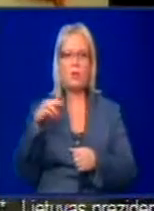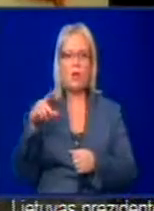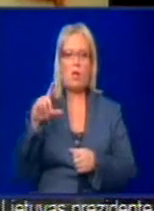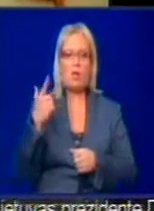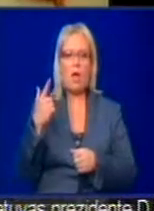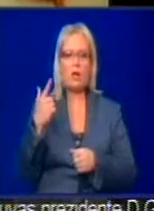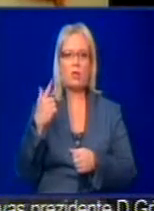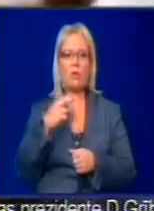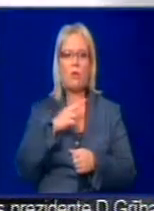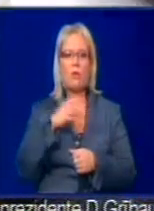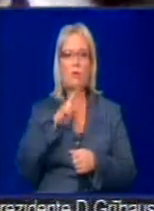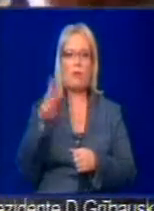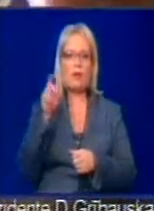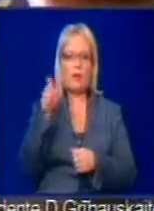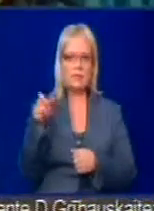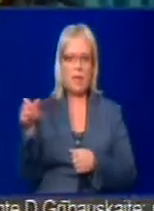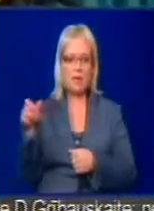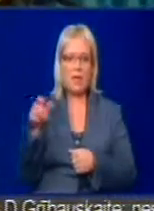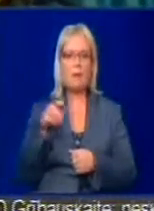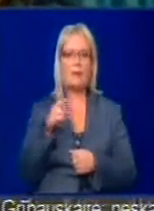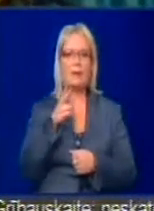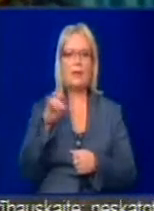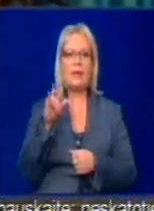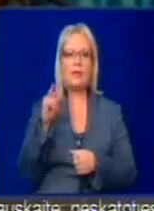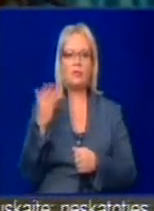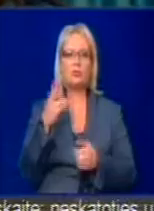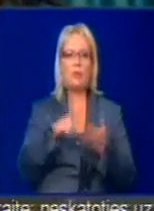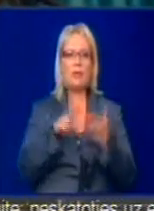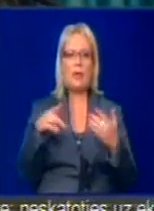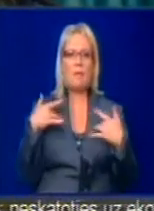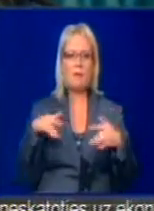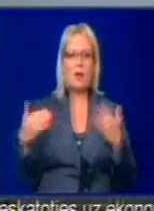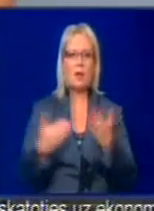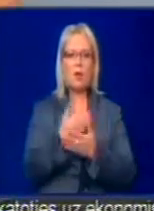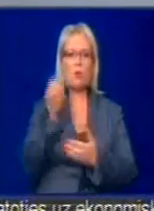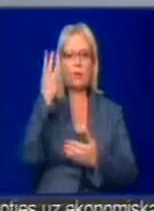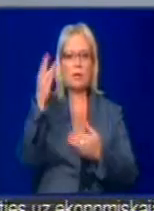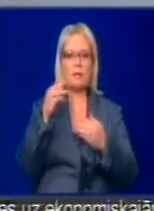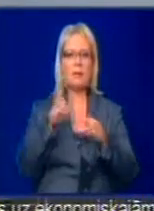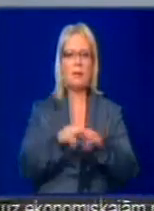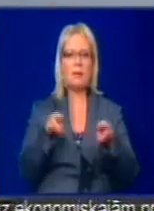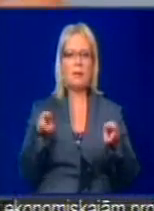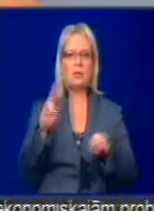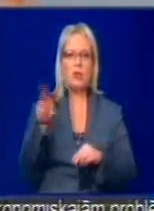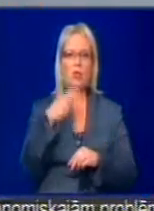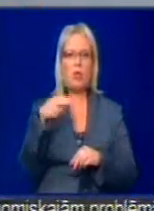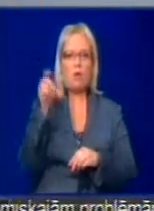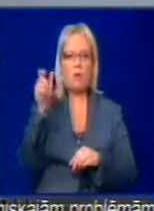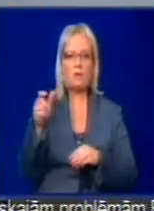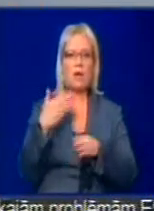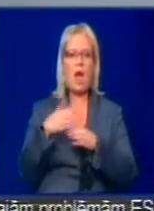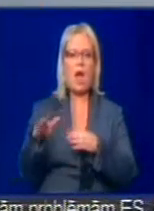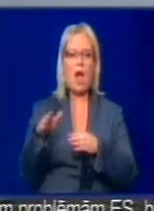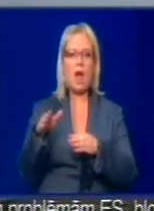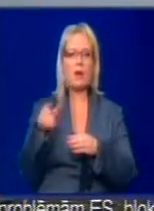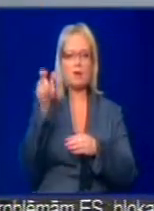latu nerezidentiem. Roberts Ķīlis, kurš pēc demisijas kļūst par jaunā izglītības ministru Vjačeslavu Dombrovskā, štats